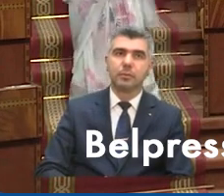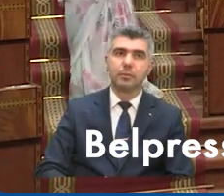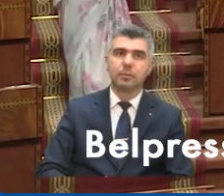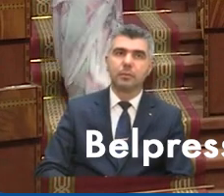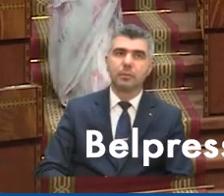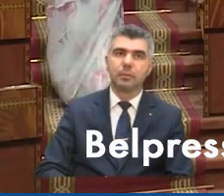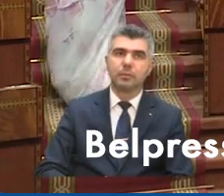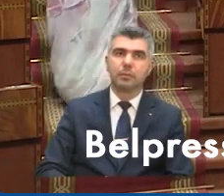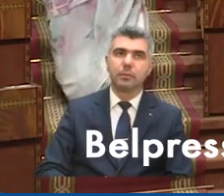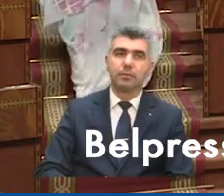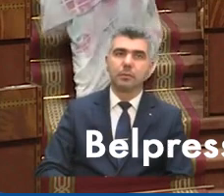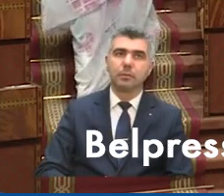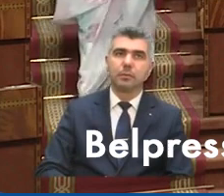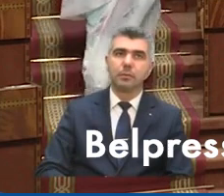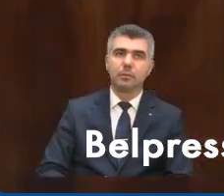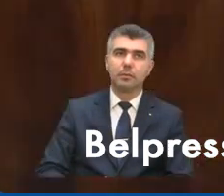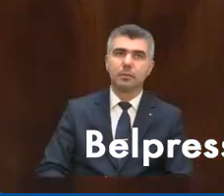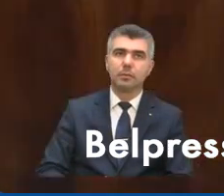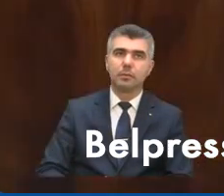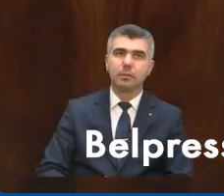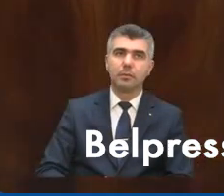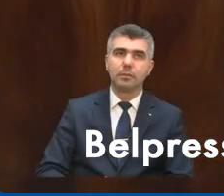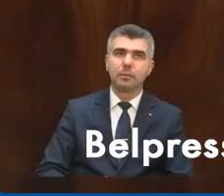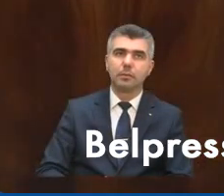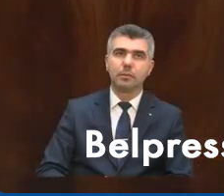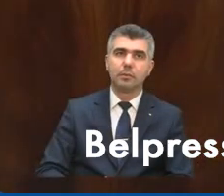تفضل تفضل سي ابراهيم تفضل